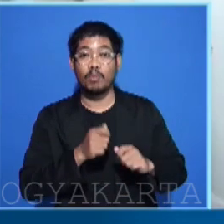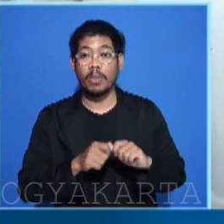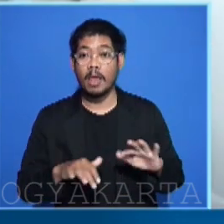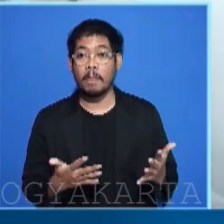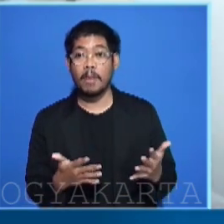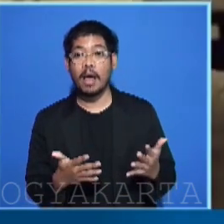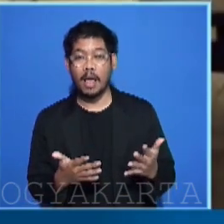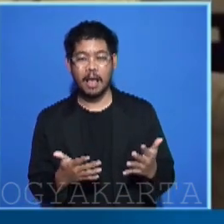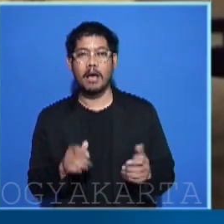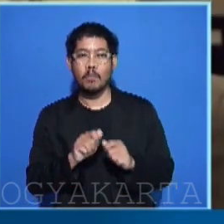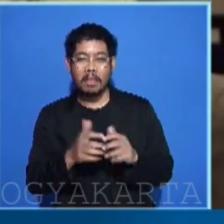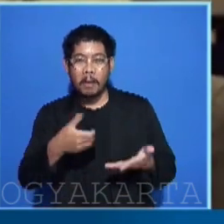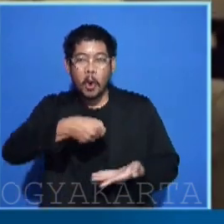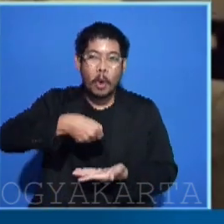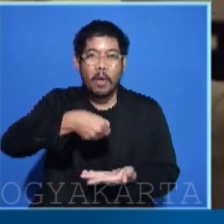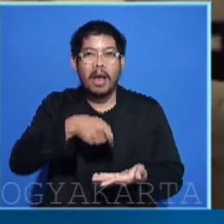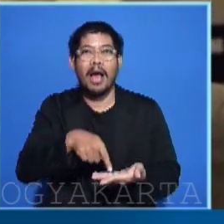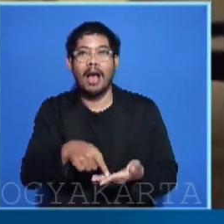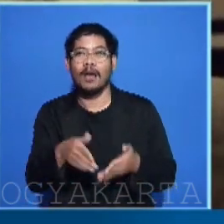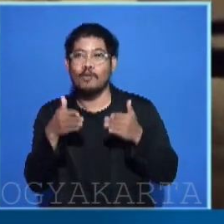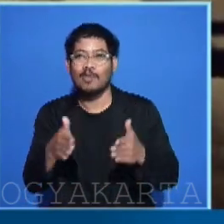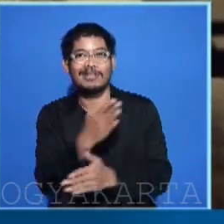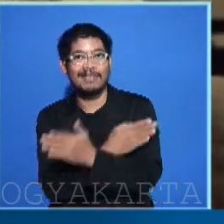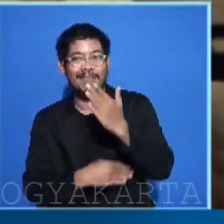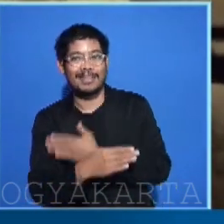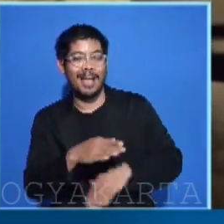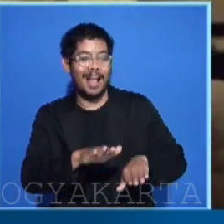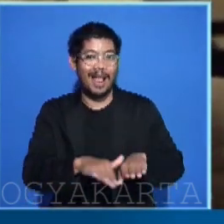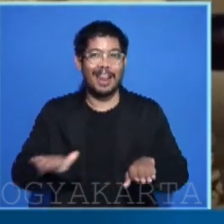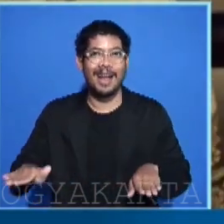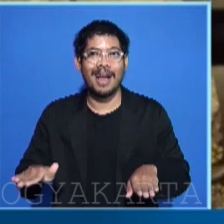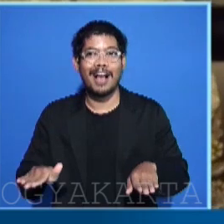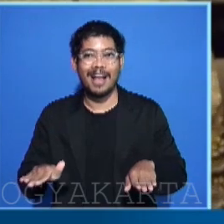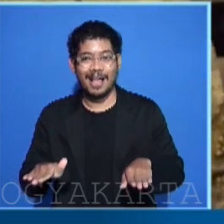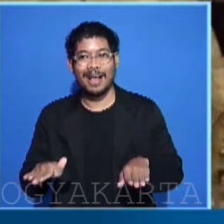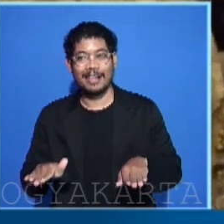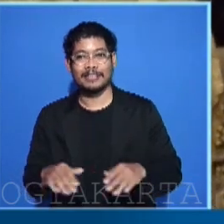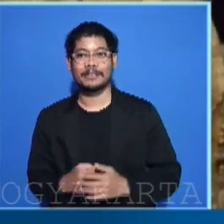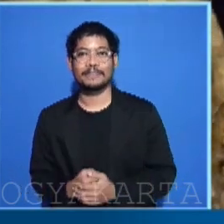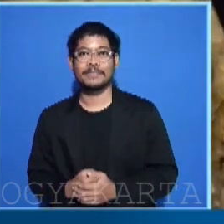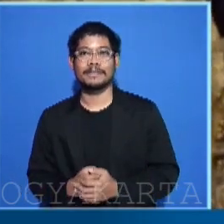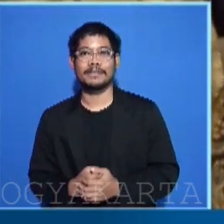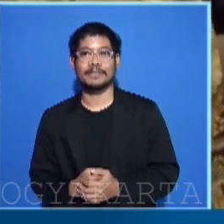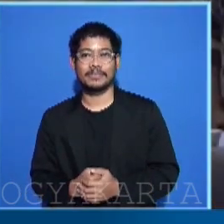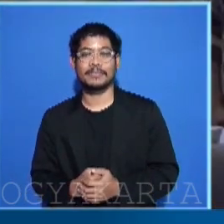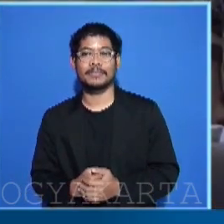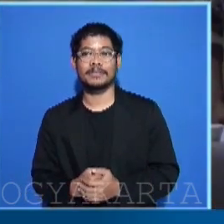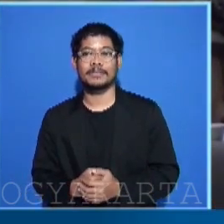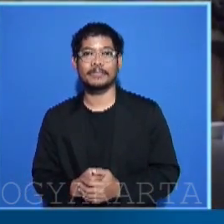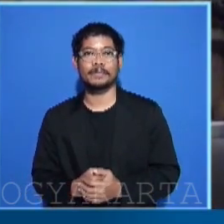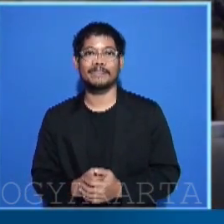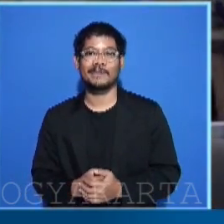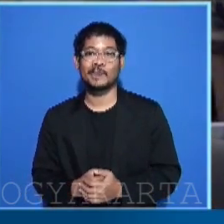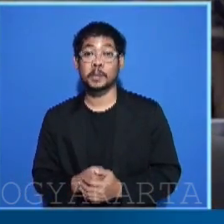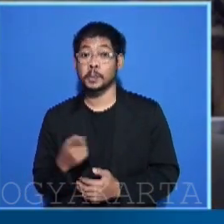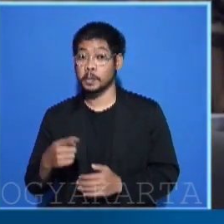Anak Disabilitas, yaitu International Council of Education for People with Visual Impairment atau ICV.